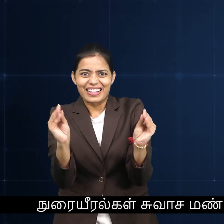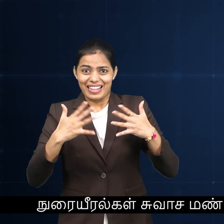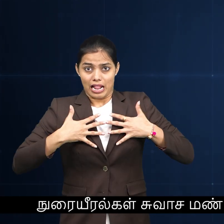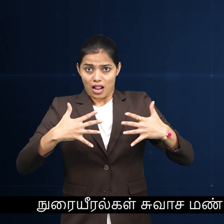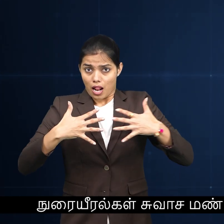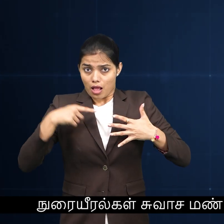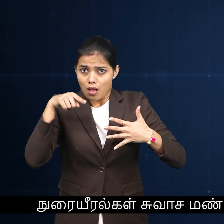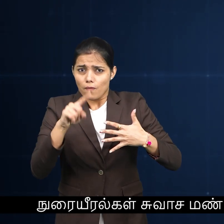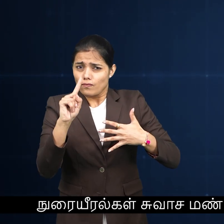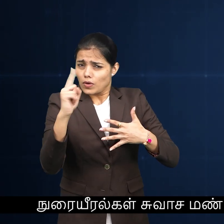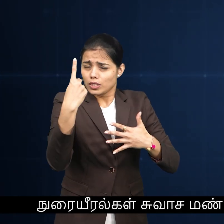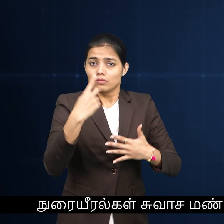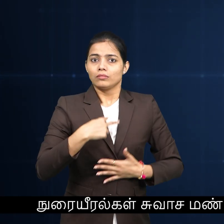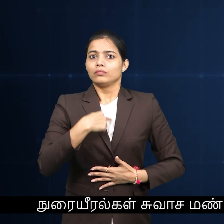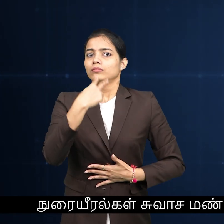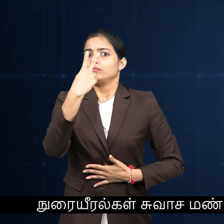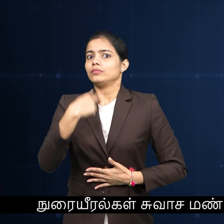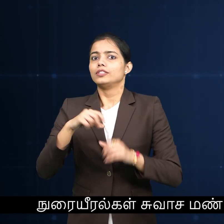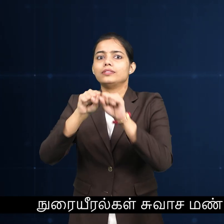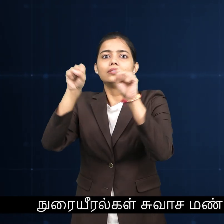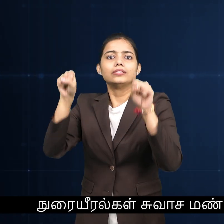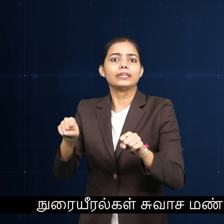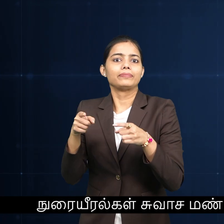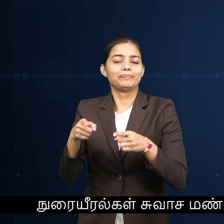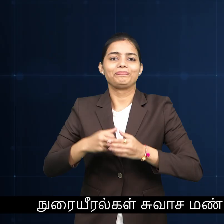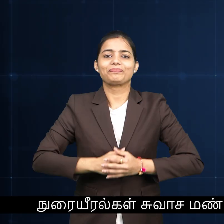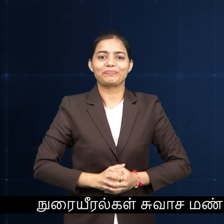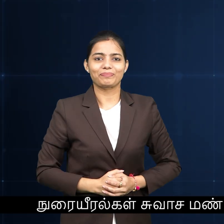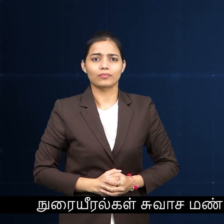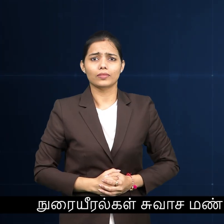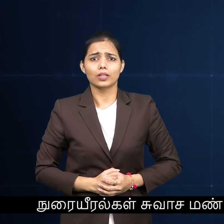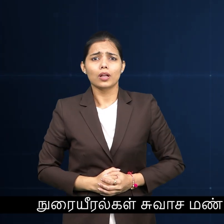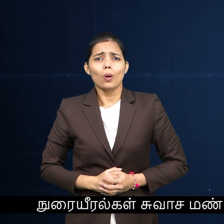நுரையீரல்கள் சுவாச மண்டலத்தின் முதன்மை உறுப்புகள் ஆகும்.